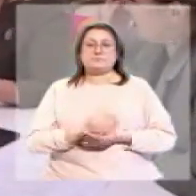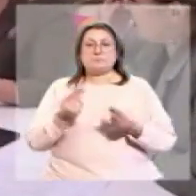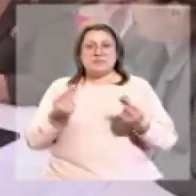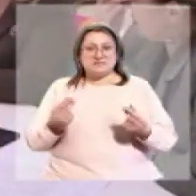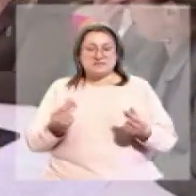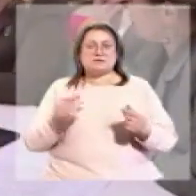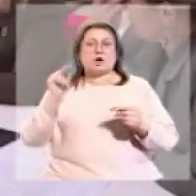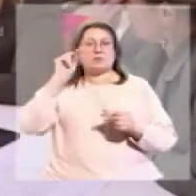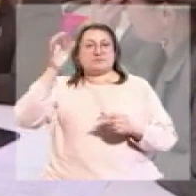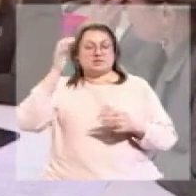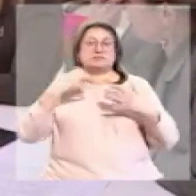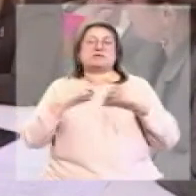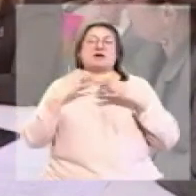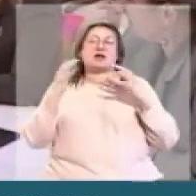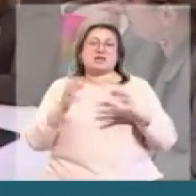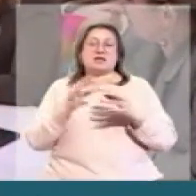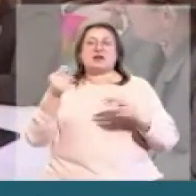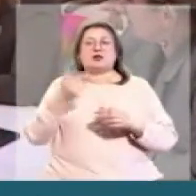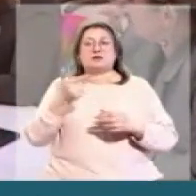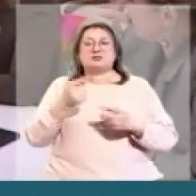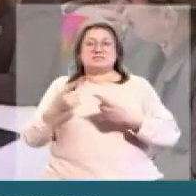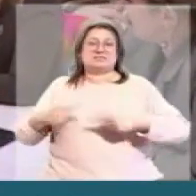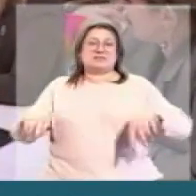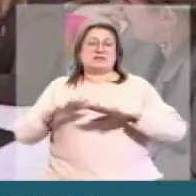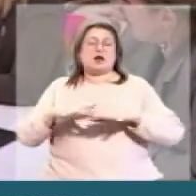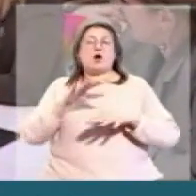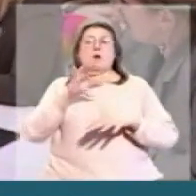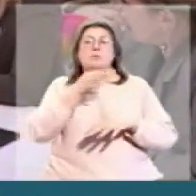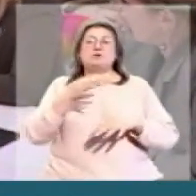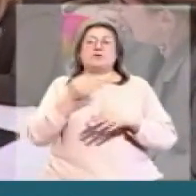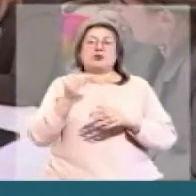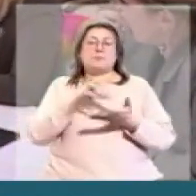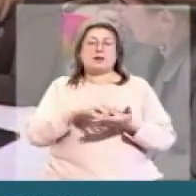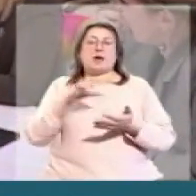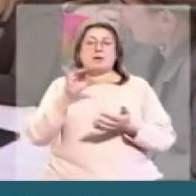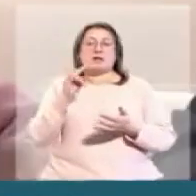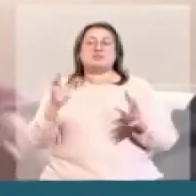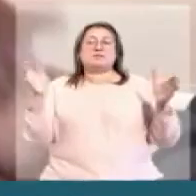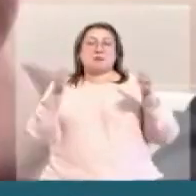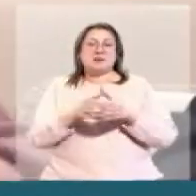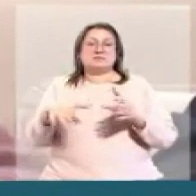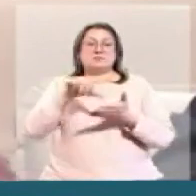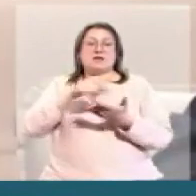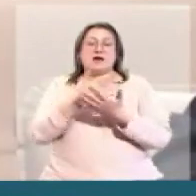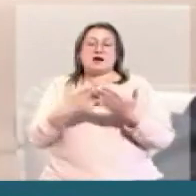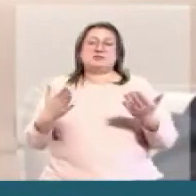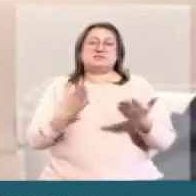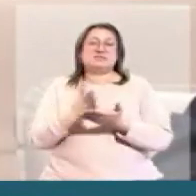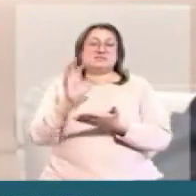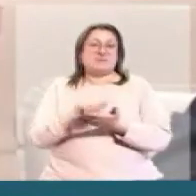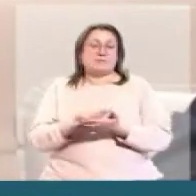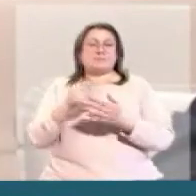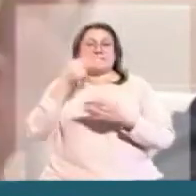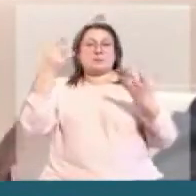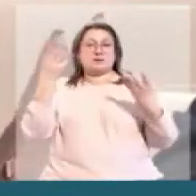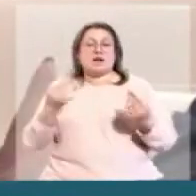Бизнес, образование, здравоохранение и гражданский сектор. В областном филиале партии «Аманат» собрались представители разных сфер. На повестке